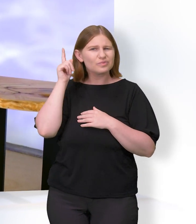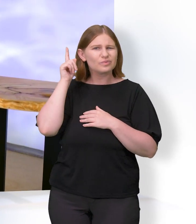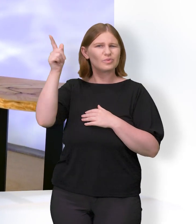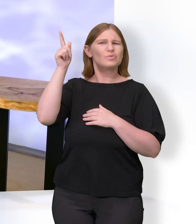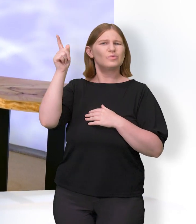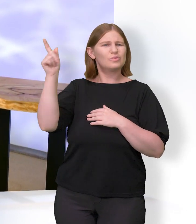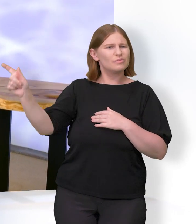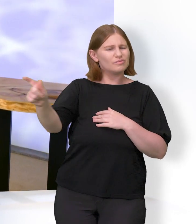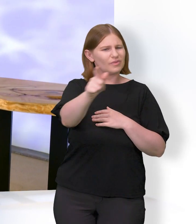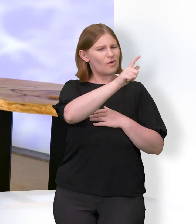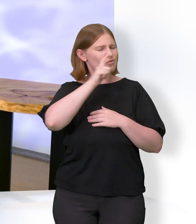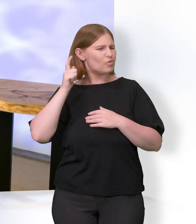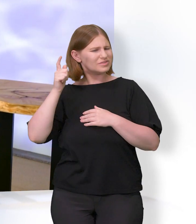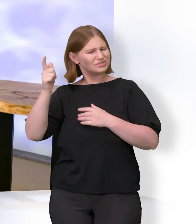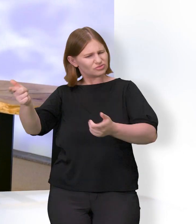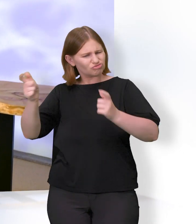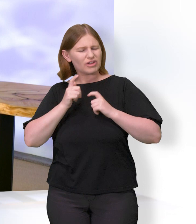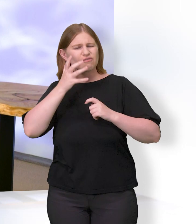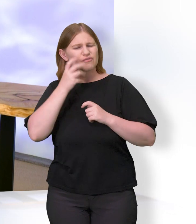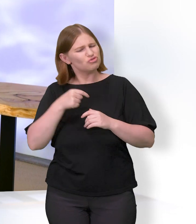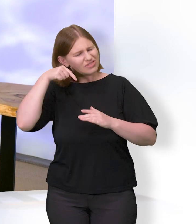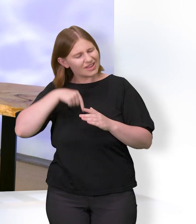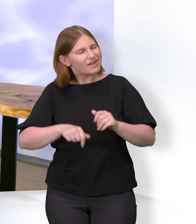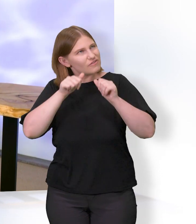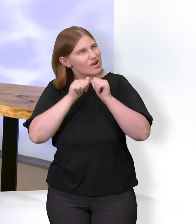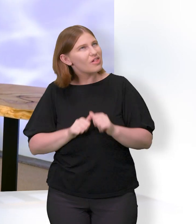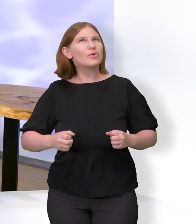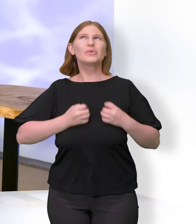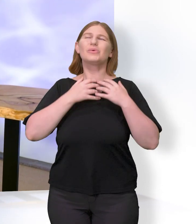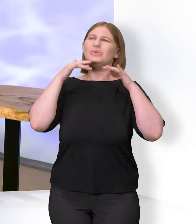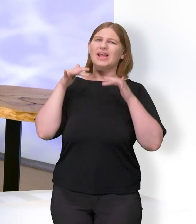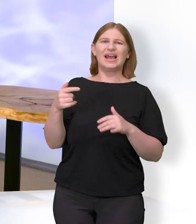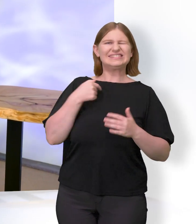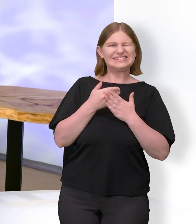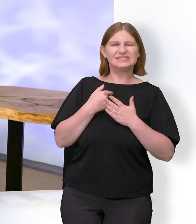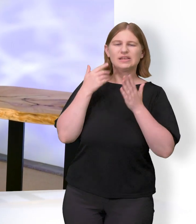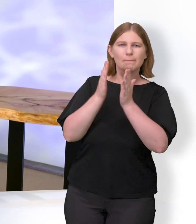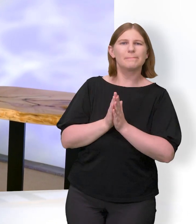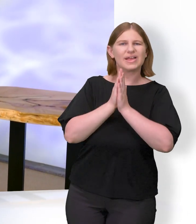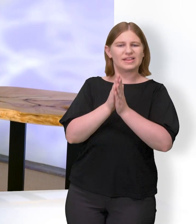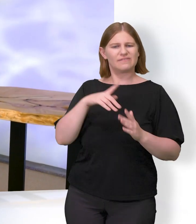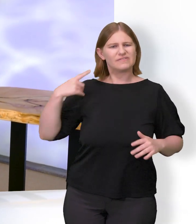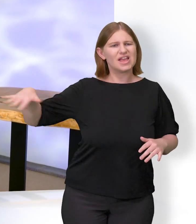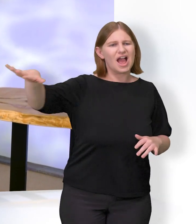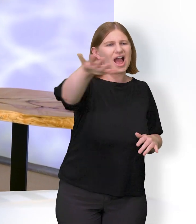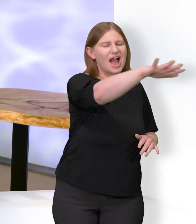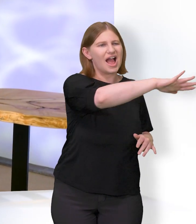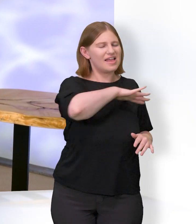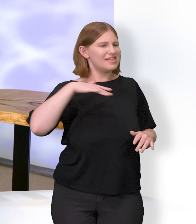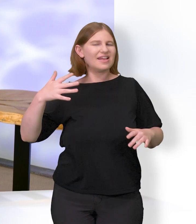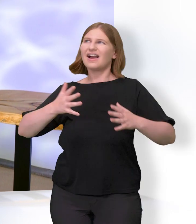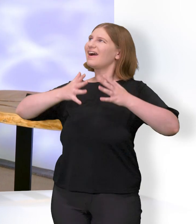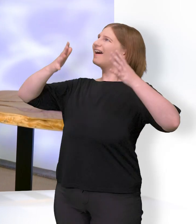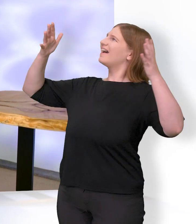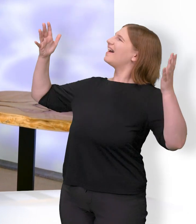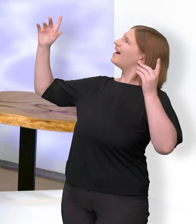dass du uns tiefes Glück schenken möchtest. Und ich bete, dass wir alle mit offenen Händen